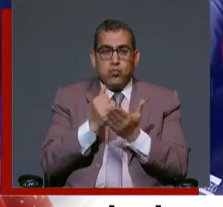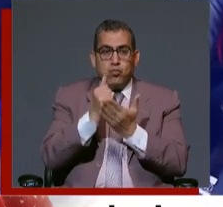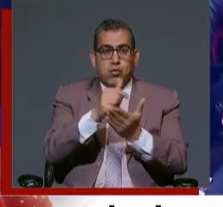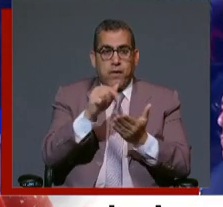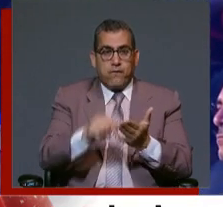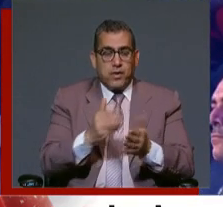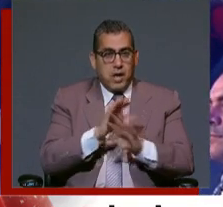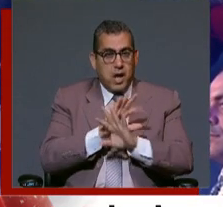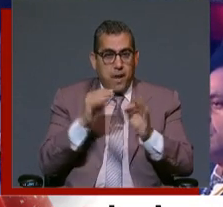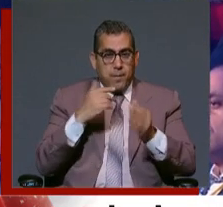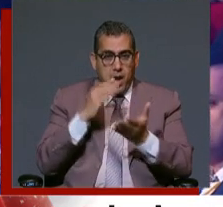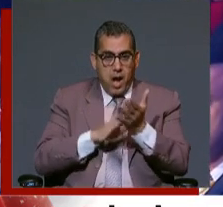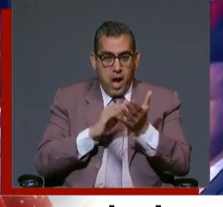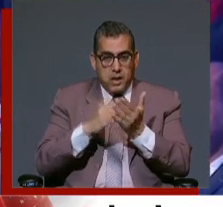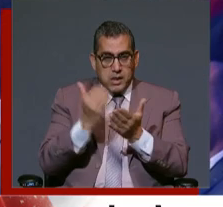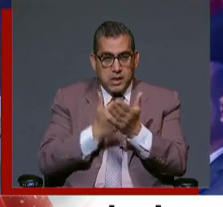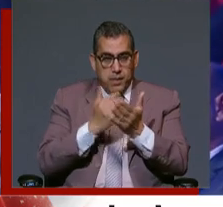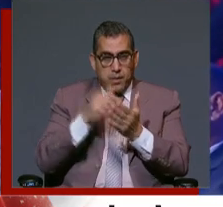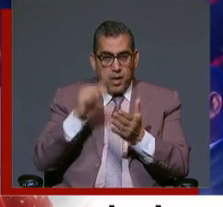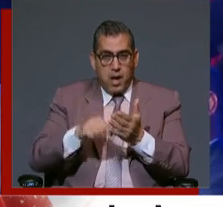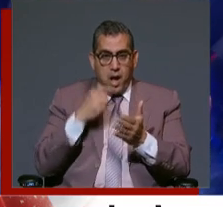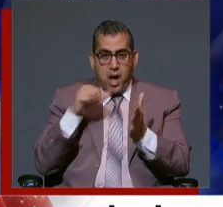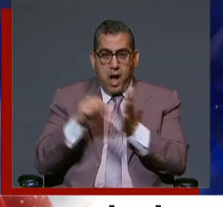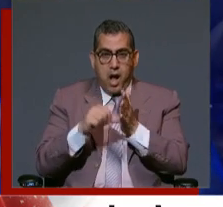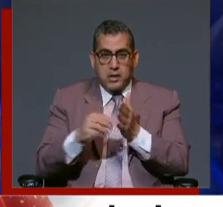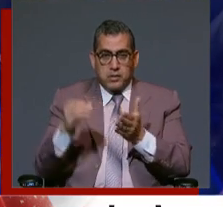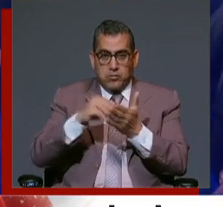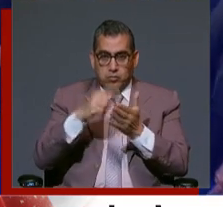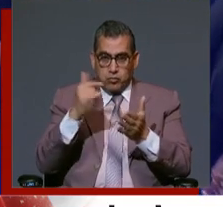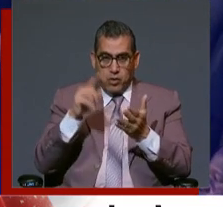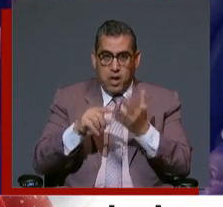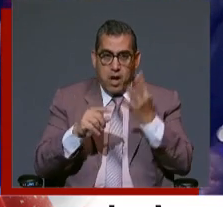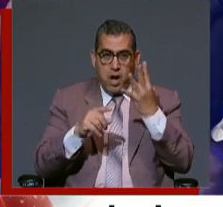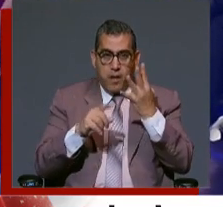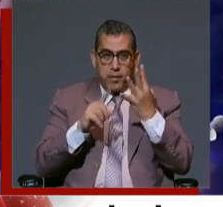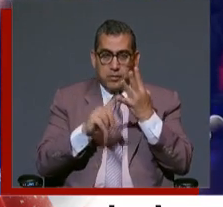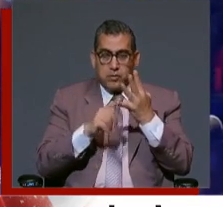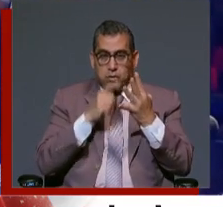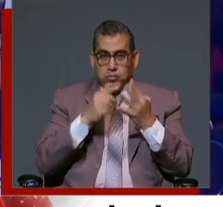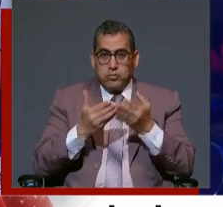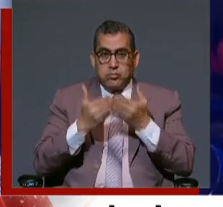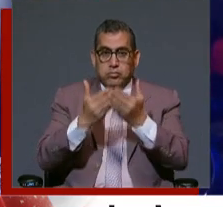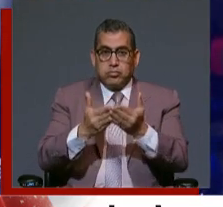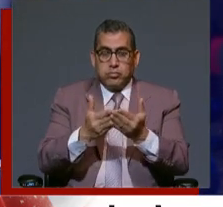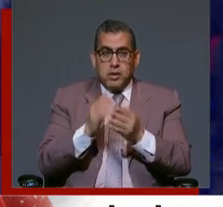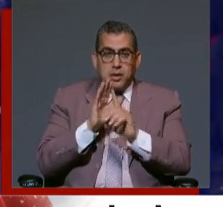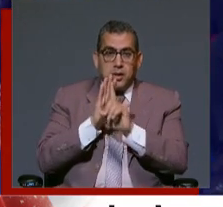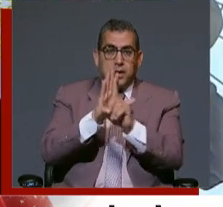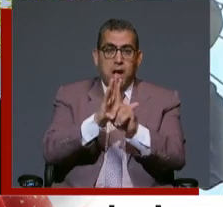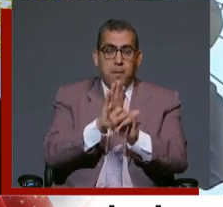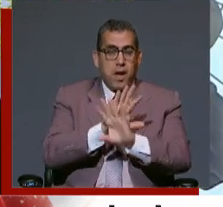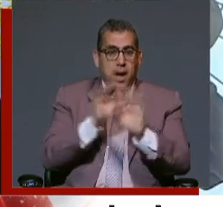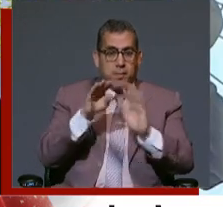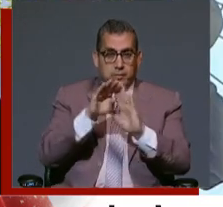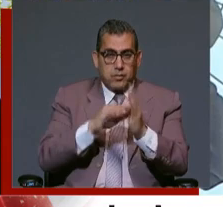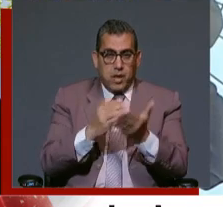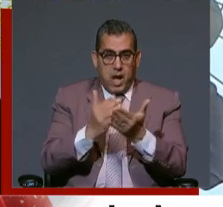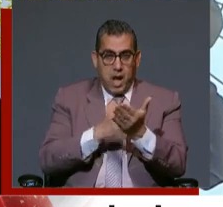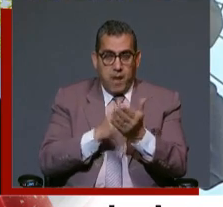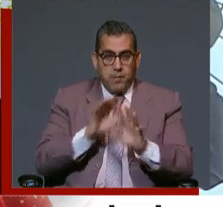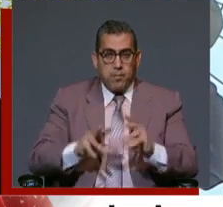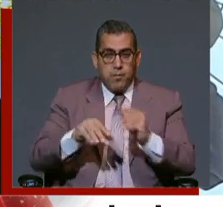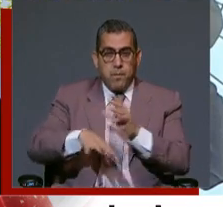تقليص مخاطر استثمارات القطاع الخاص. رابعا تقديم الدعم لإعداد وتطوير